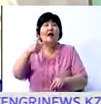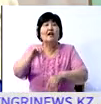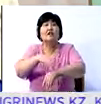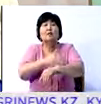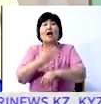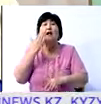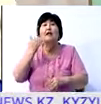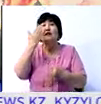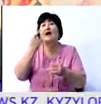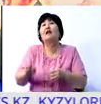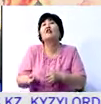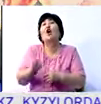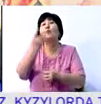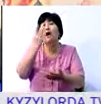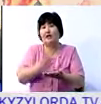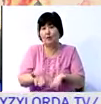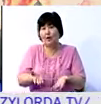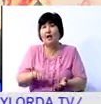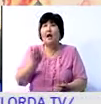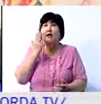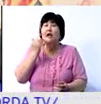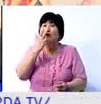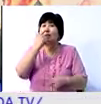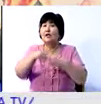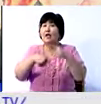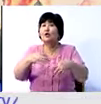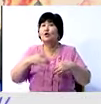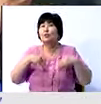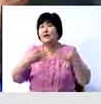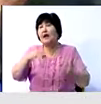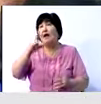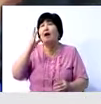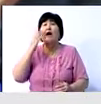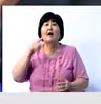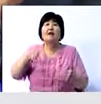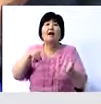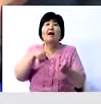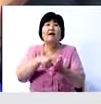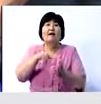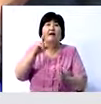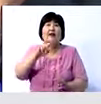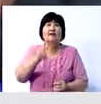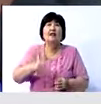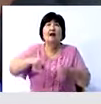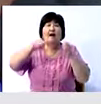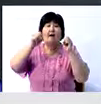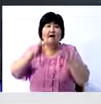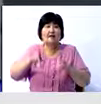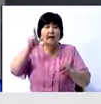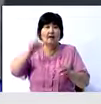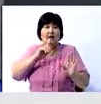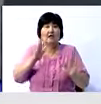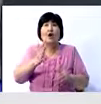татар халқында пайда болған. Татар ұлтының дәстүрлі мерекесімен құттықтауға Қазан қаласынан әнші Болат Зинганович арнайы келіпті.